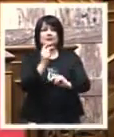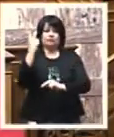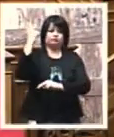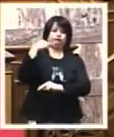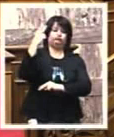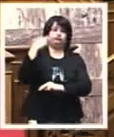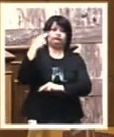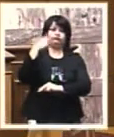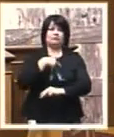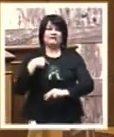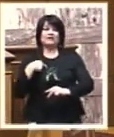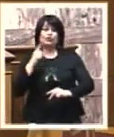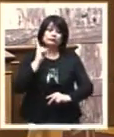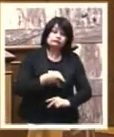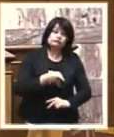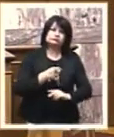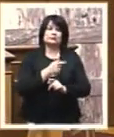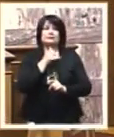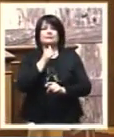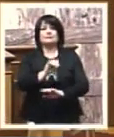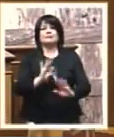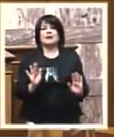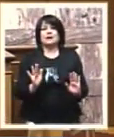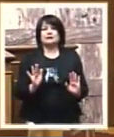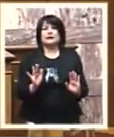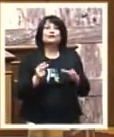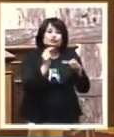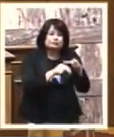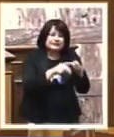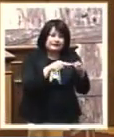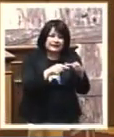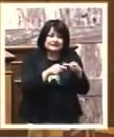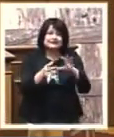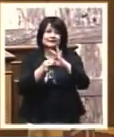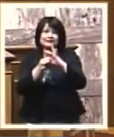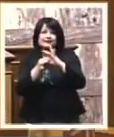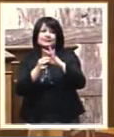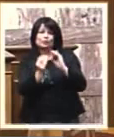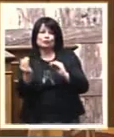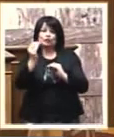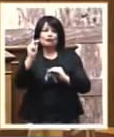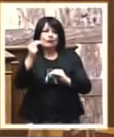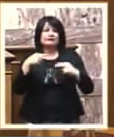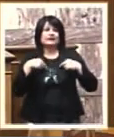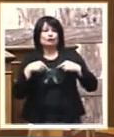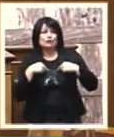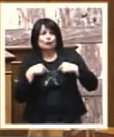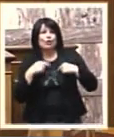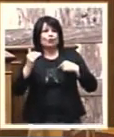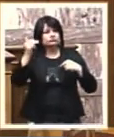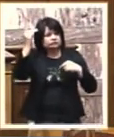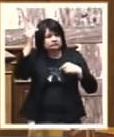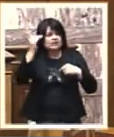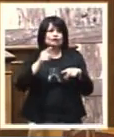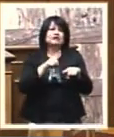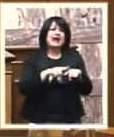πορεία κηδεμονίας. Από τον ψηφοφόρο που γίνεται πελάτης ενός συστήματος που τον ευνοχίζει, μέχρι και την ίδια τη χώρα που βρίσκεται